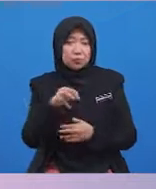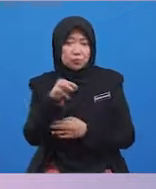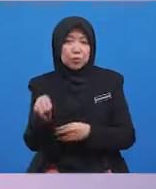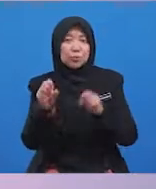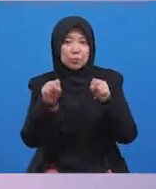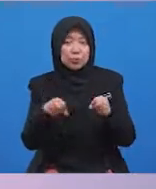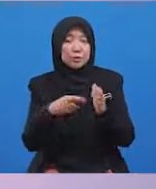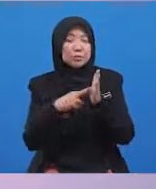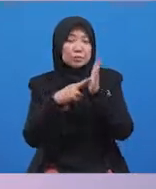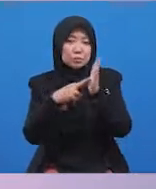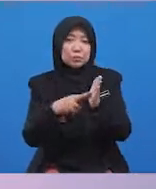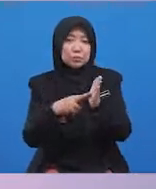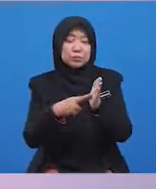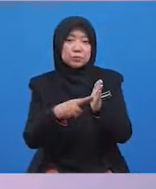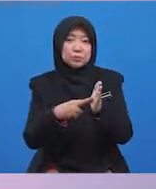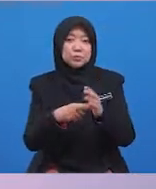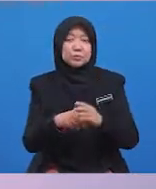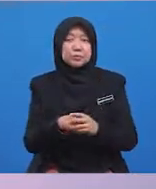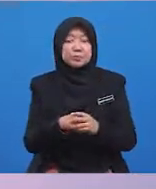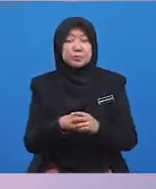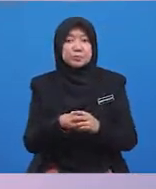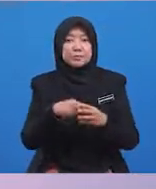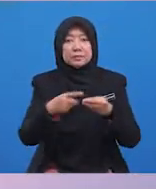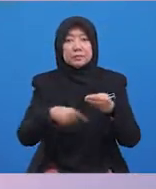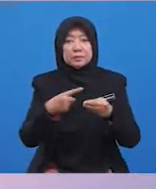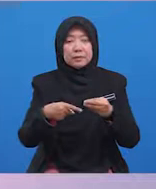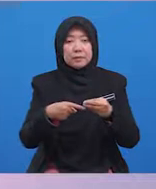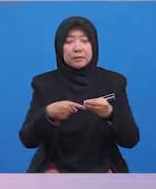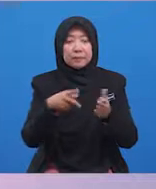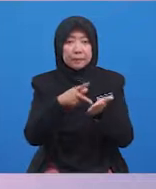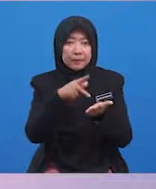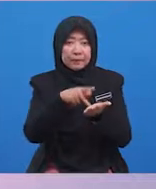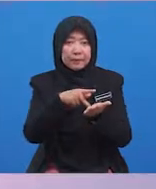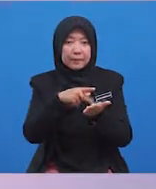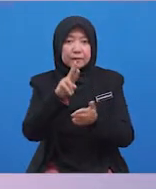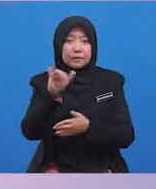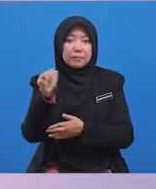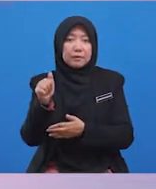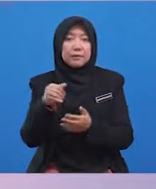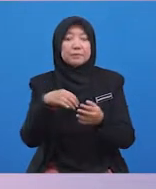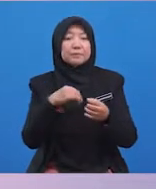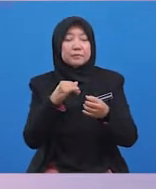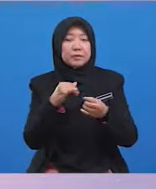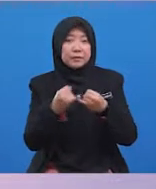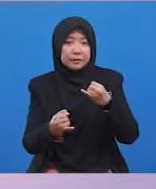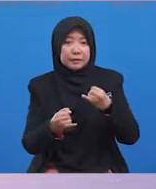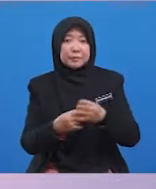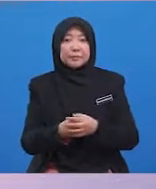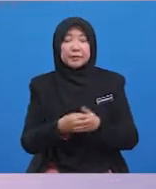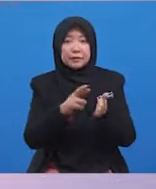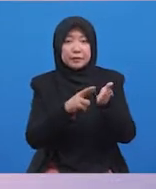merujuk paparan yang cikgu sediakan tentang pengiraan rima akhir pada rangkap pertama hingga